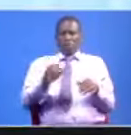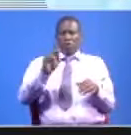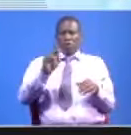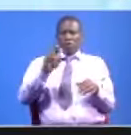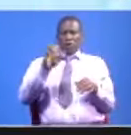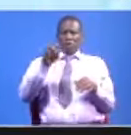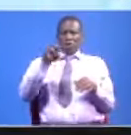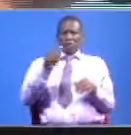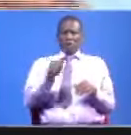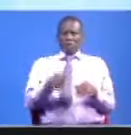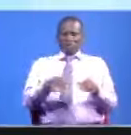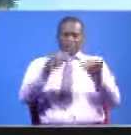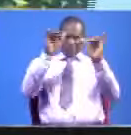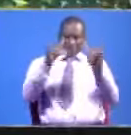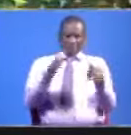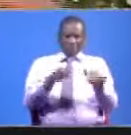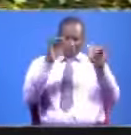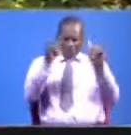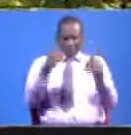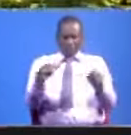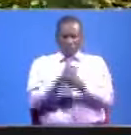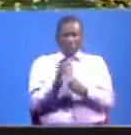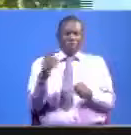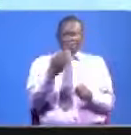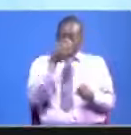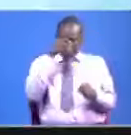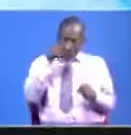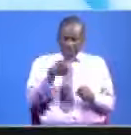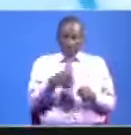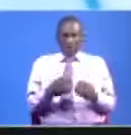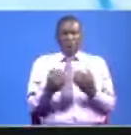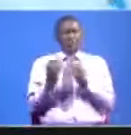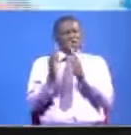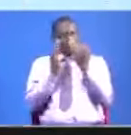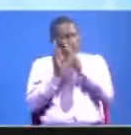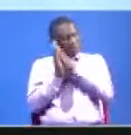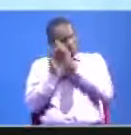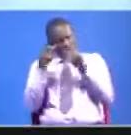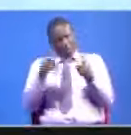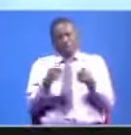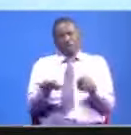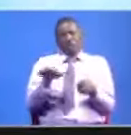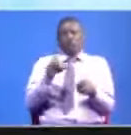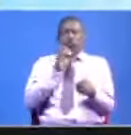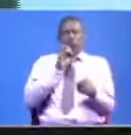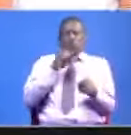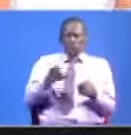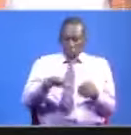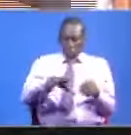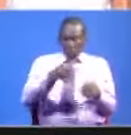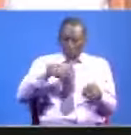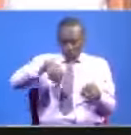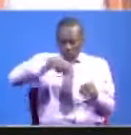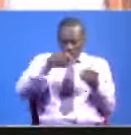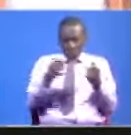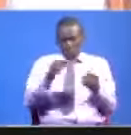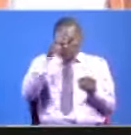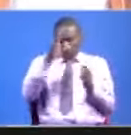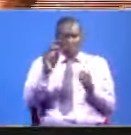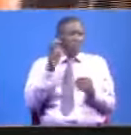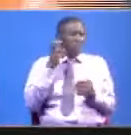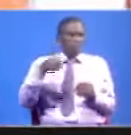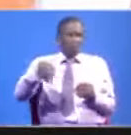hapa tunakesha, tunakaa leo, tunakula hapa, tutakesha hapa na tutakunywa chai asubuhi hapa. Gavana atusikize, so tunaambia